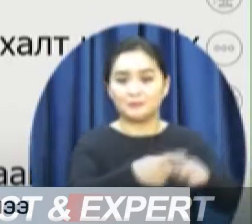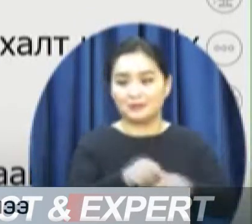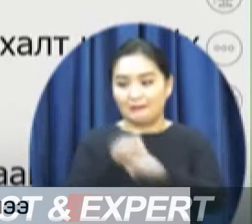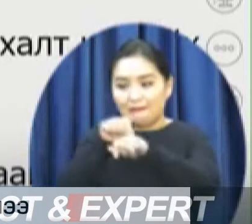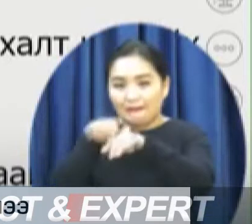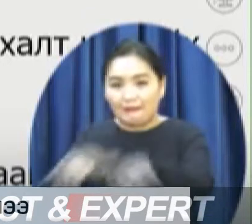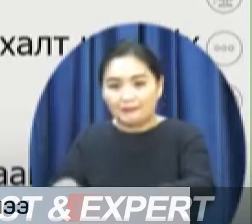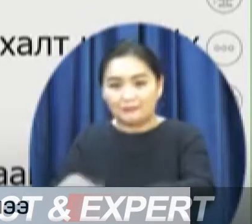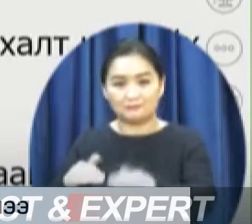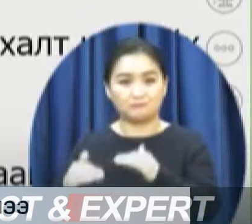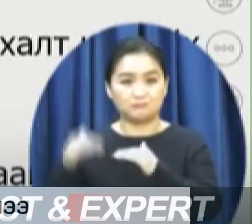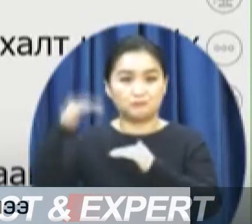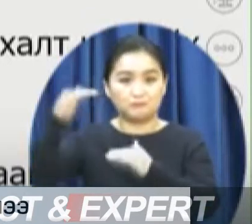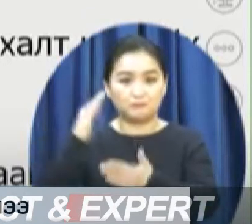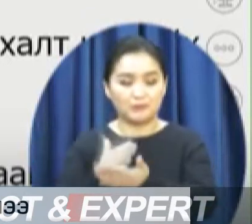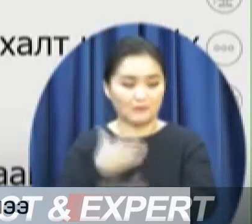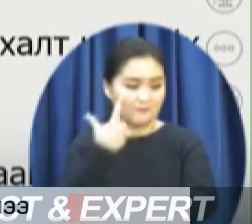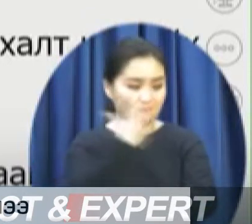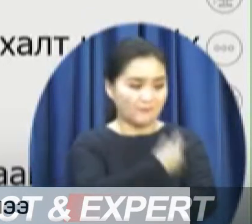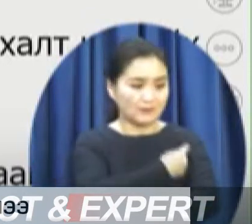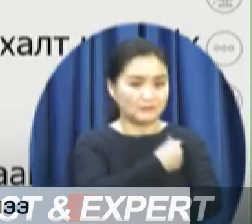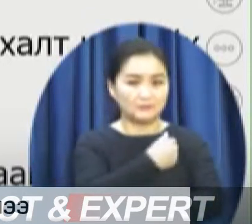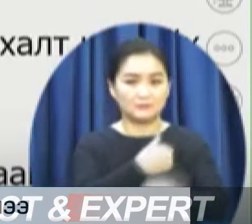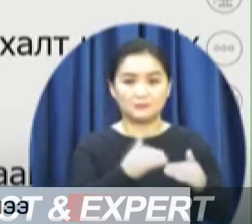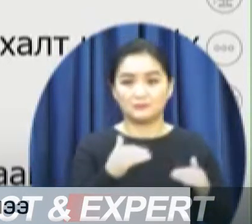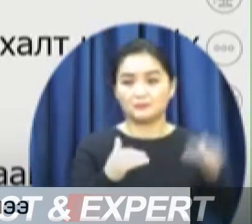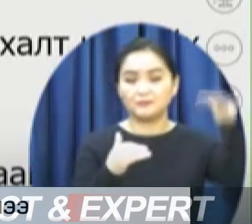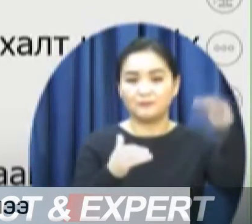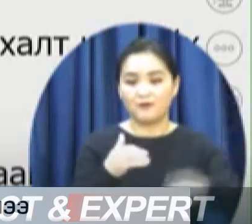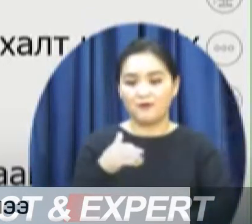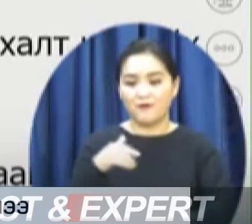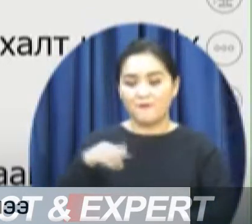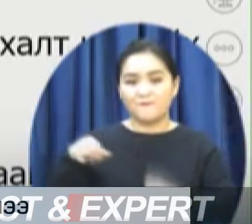өндөр байгаа үед вакцины хамралтыг эрчимжүүлж байгаа үед вирусын мутац үүсэх юм эрсдэлтэй